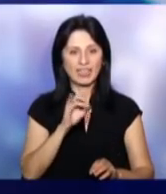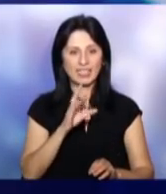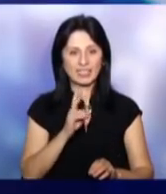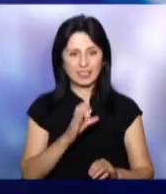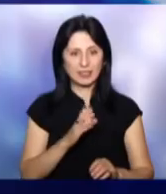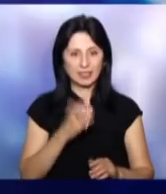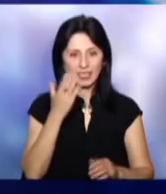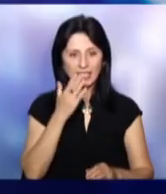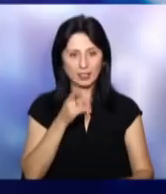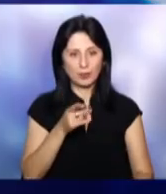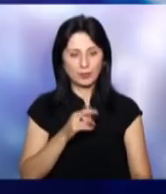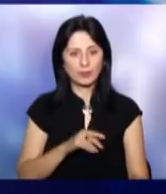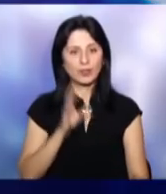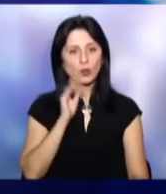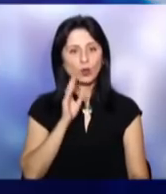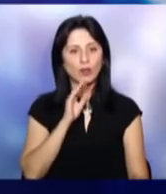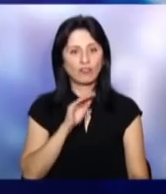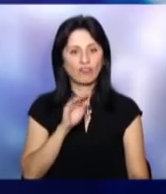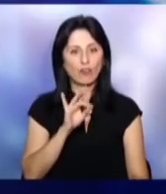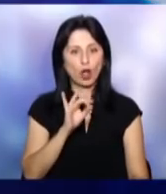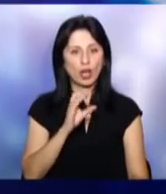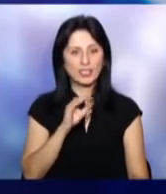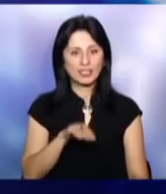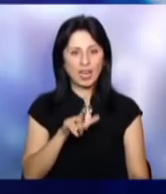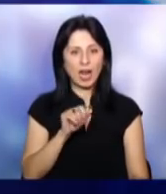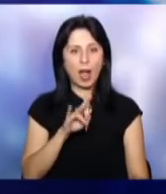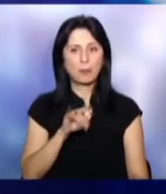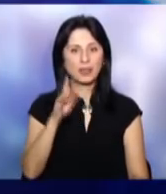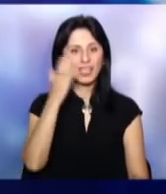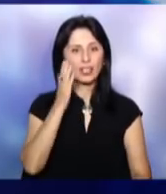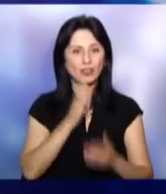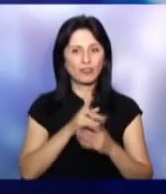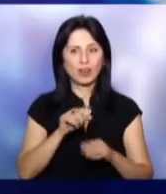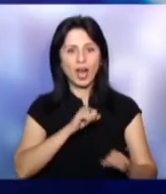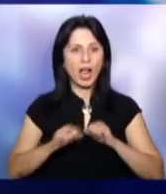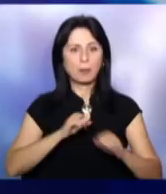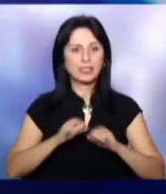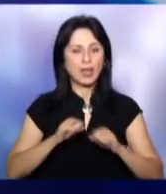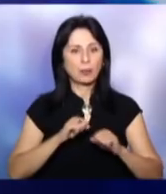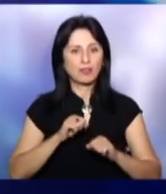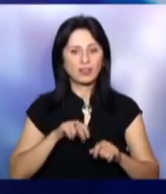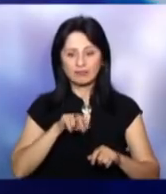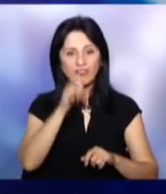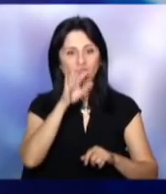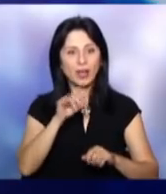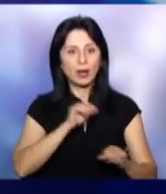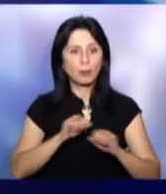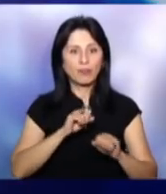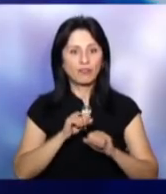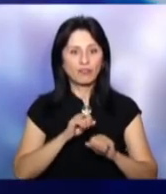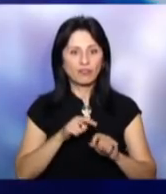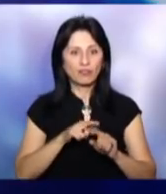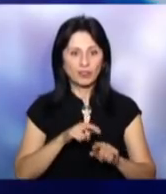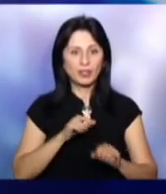მონაწილეობით. დია. როდესაც ფორესტ გამპი, სადაც ტომ ჰენქსი გარბის საკუთარი თავიდან და მოსდევს